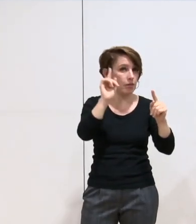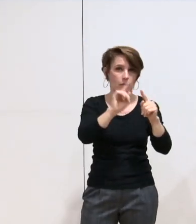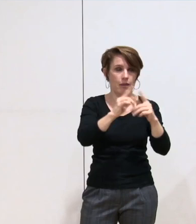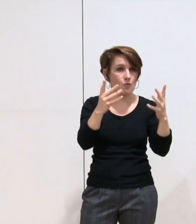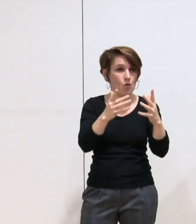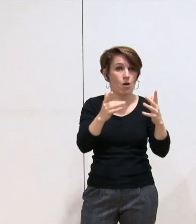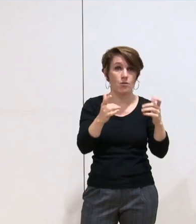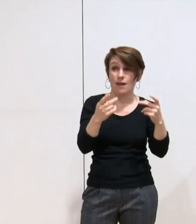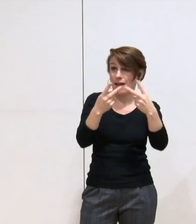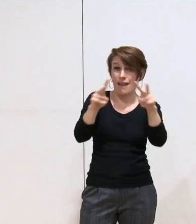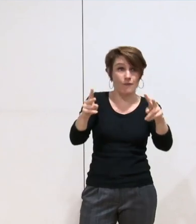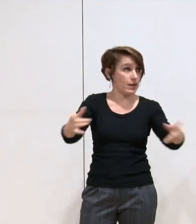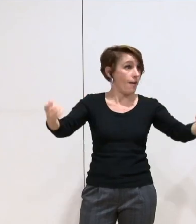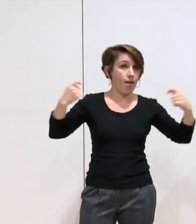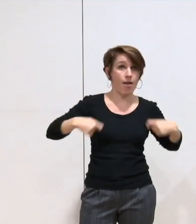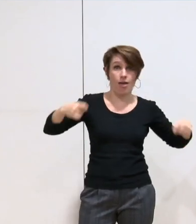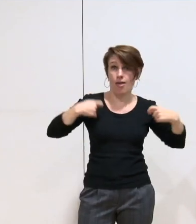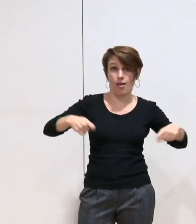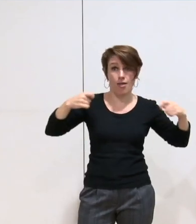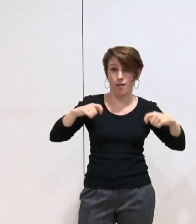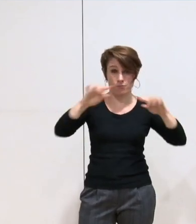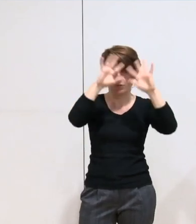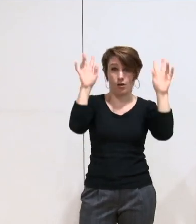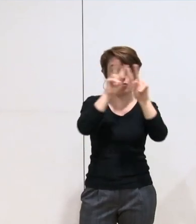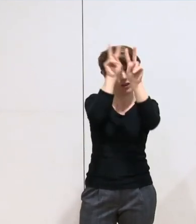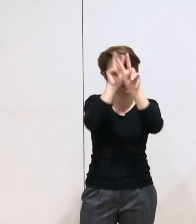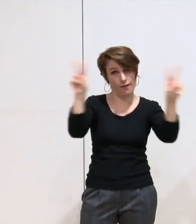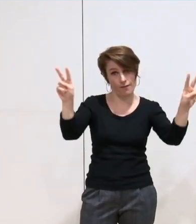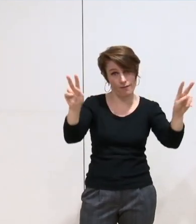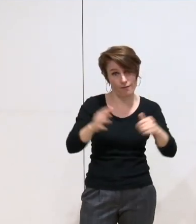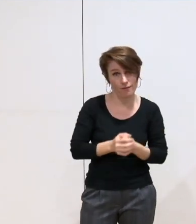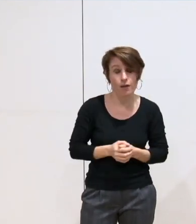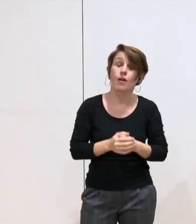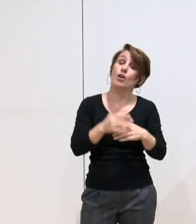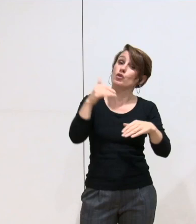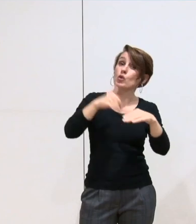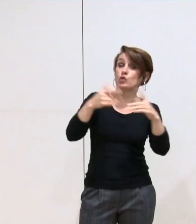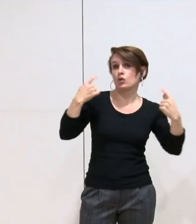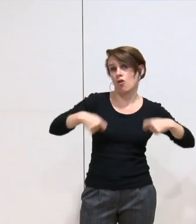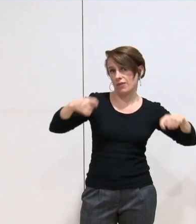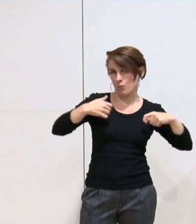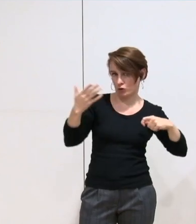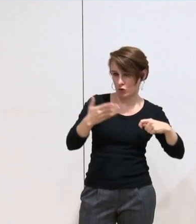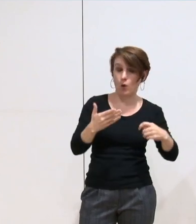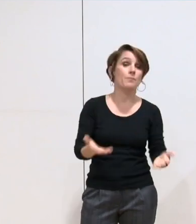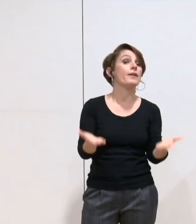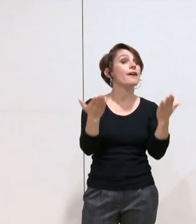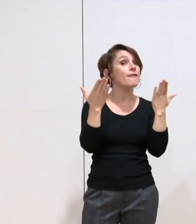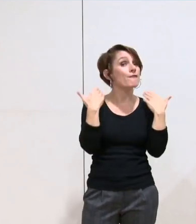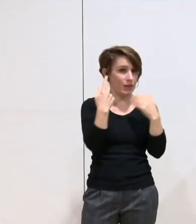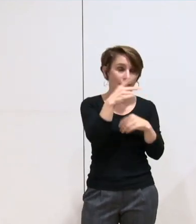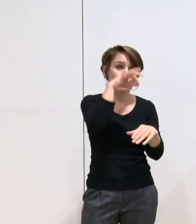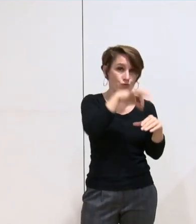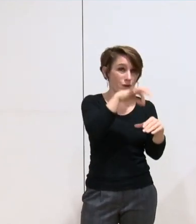la collectivité. Alors dans ce train de vie, nous y mettions les frais des élus, parce que là, il